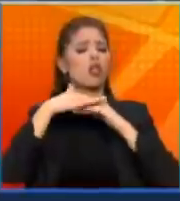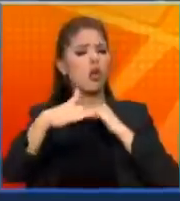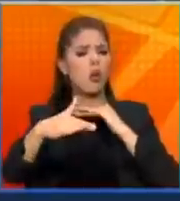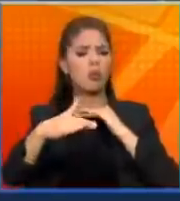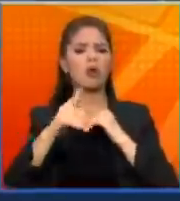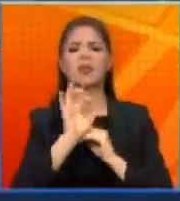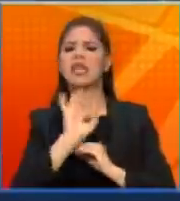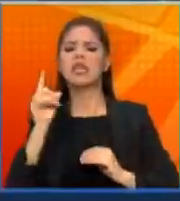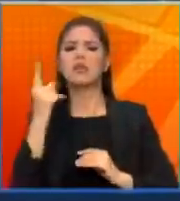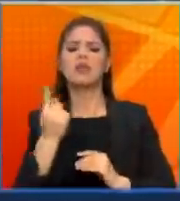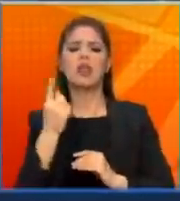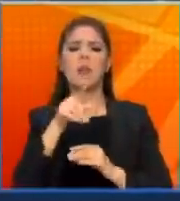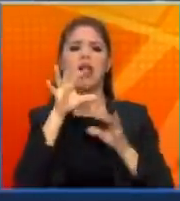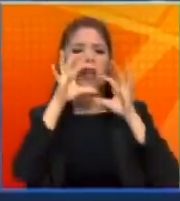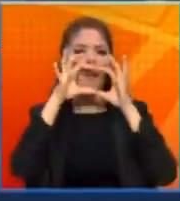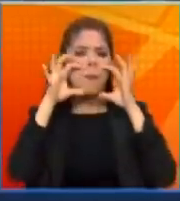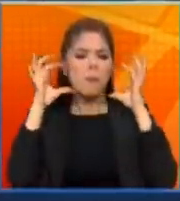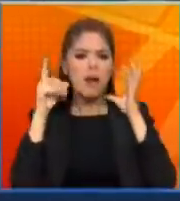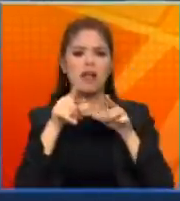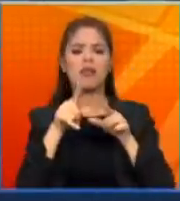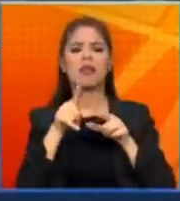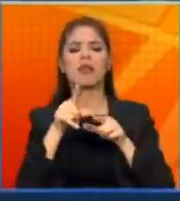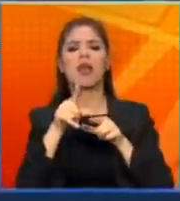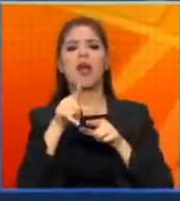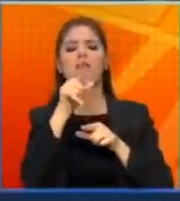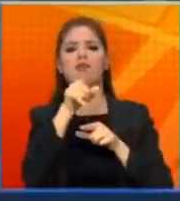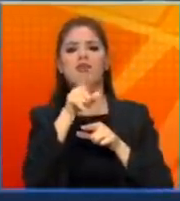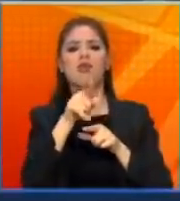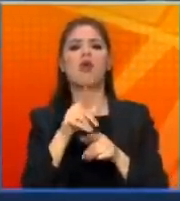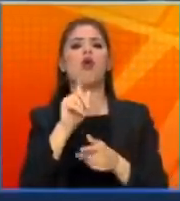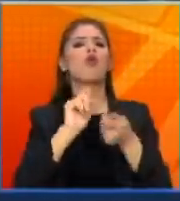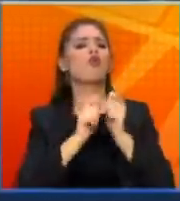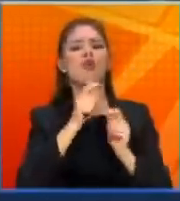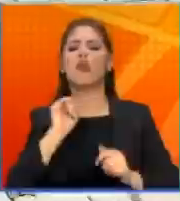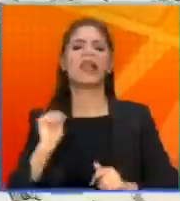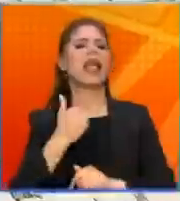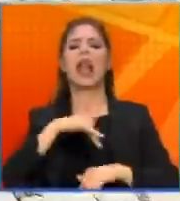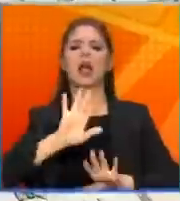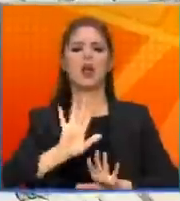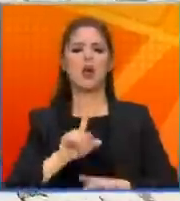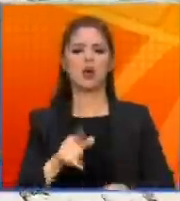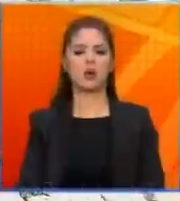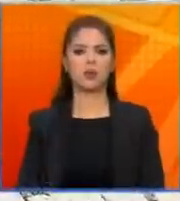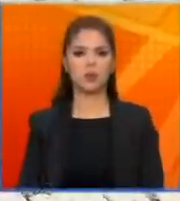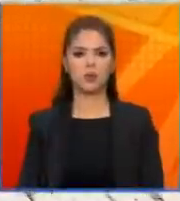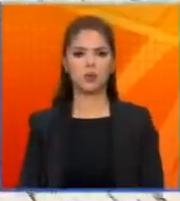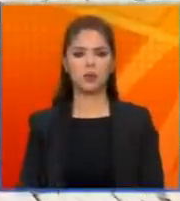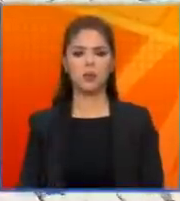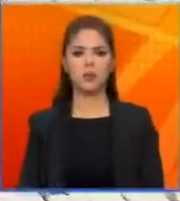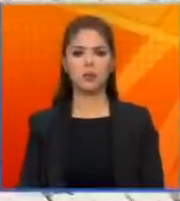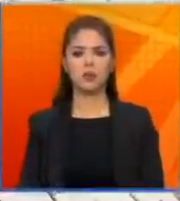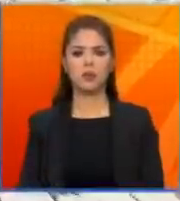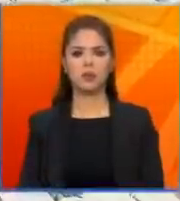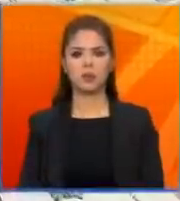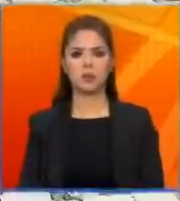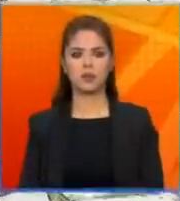zaman bu filtreli maske veya N95 maske dediğimiz maskelerin kullanılmasına gerek yoktur. Koronavirüsüne yakalandıktan